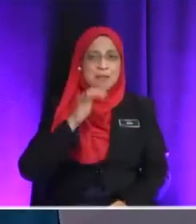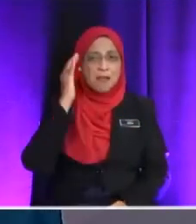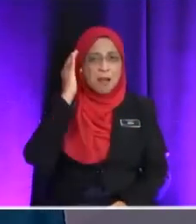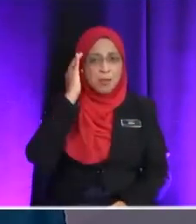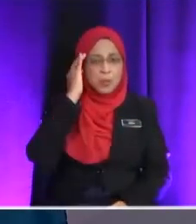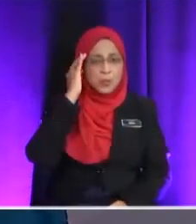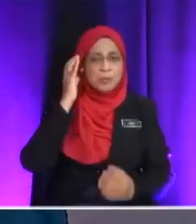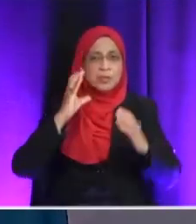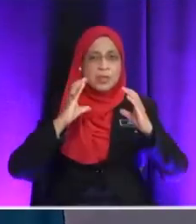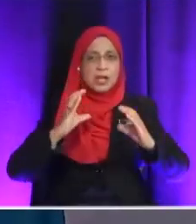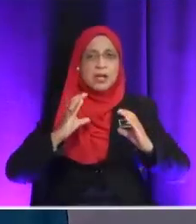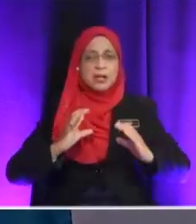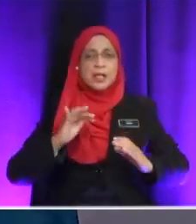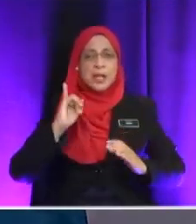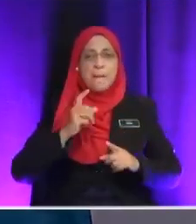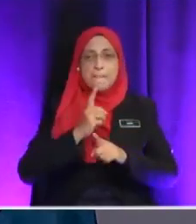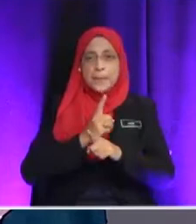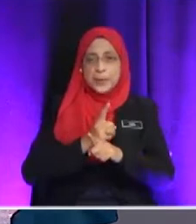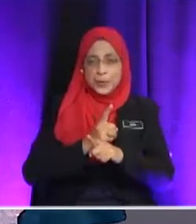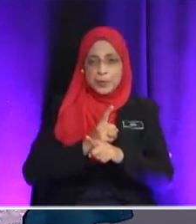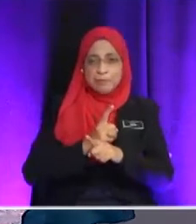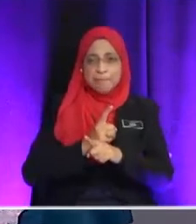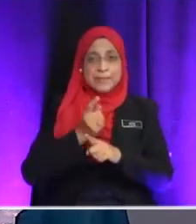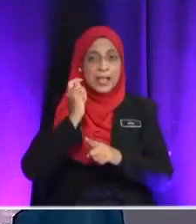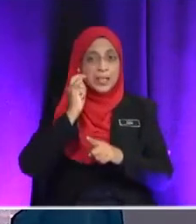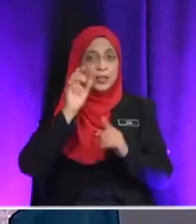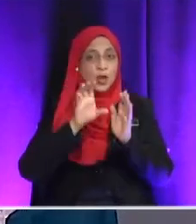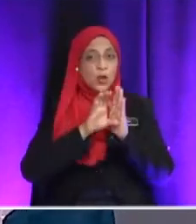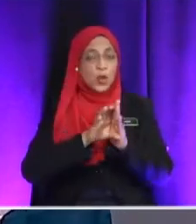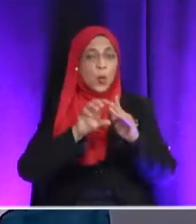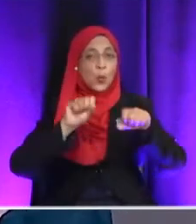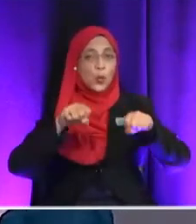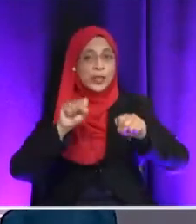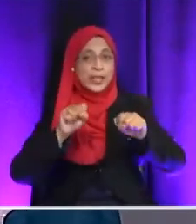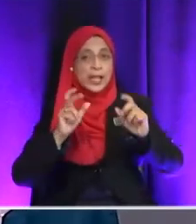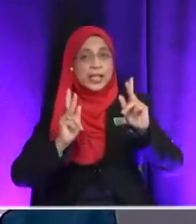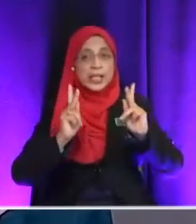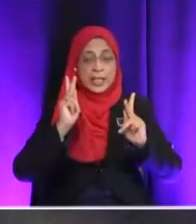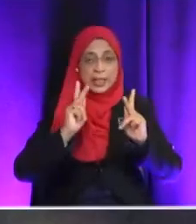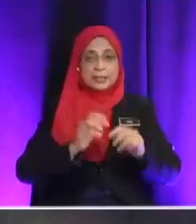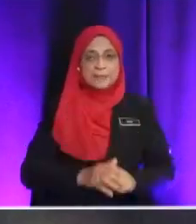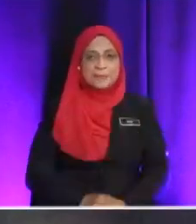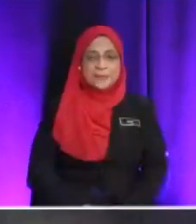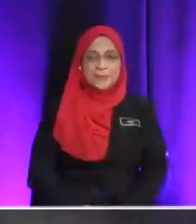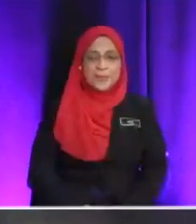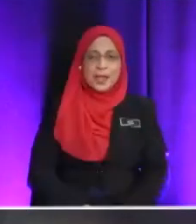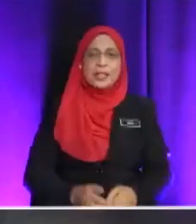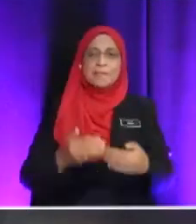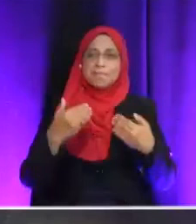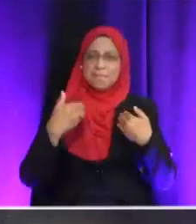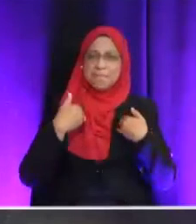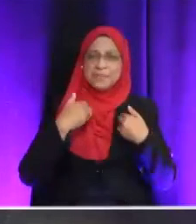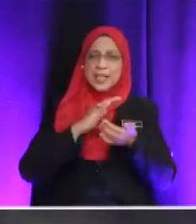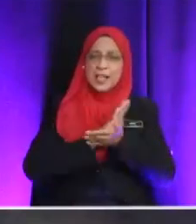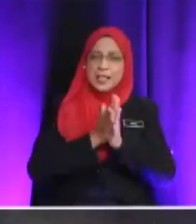gudeg motosikal Oke dan bye itulah jadi duo indikator